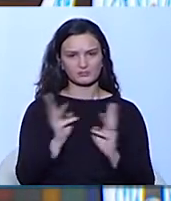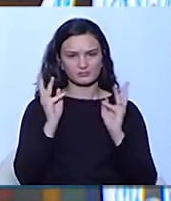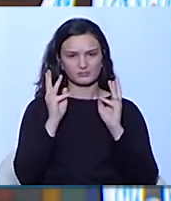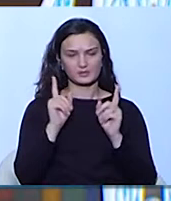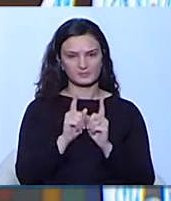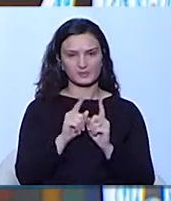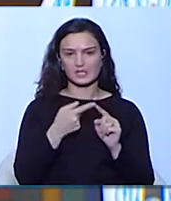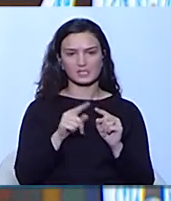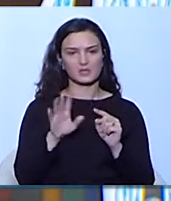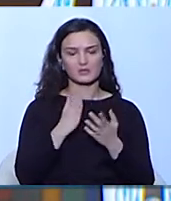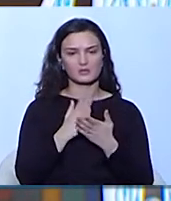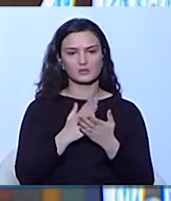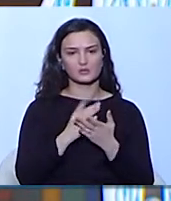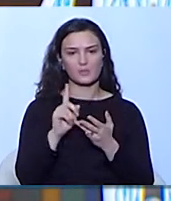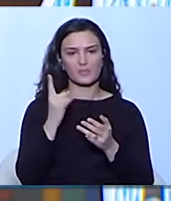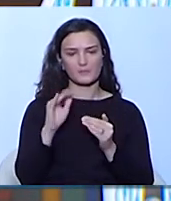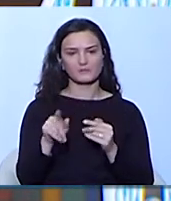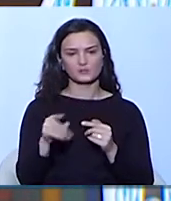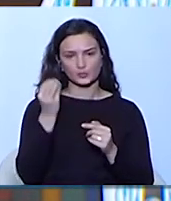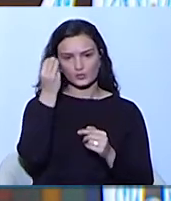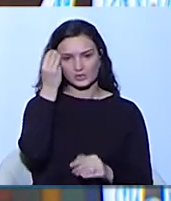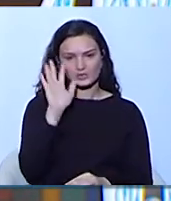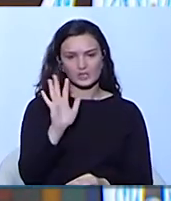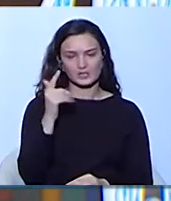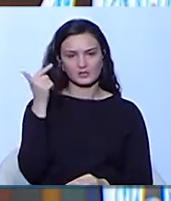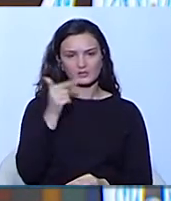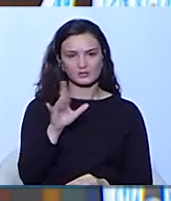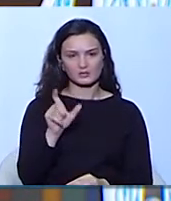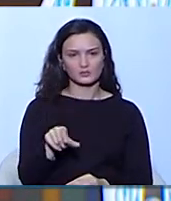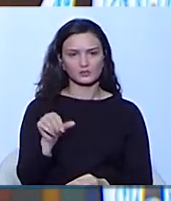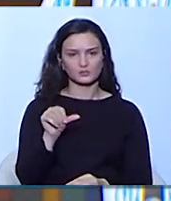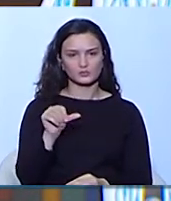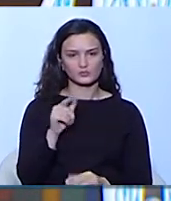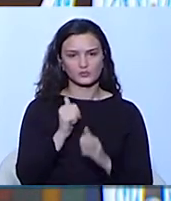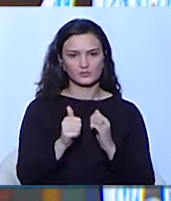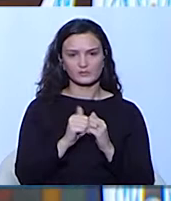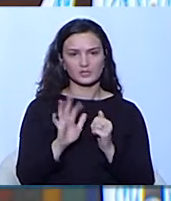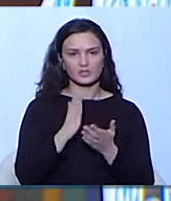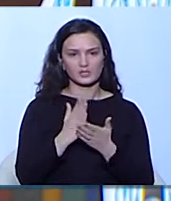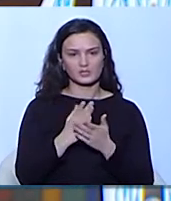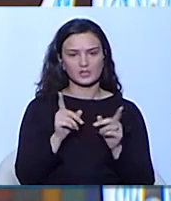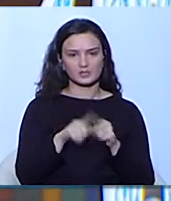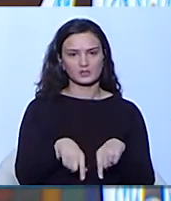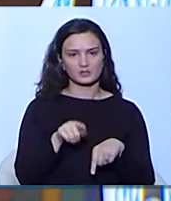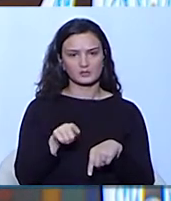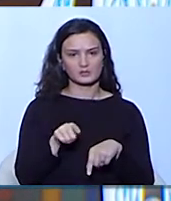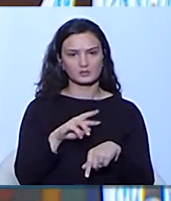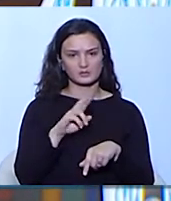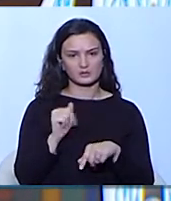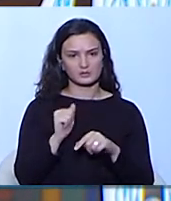აფეთქებებით, არ არის იმის ნიშანი, რომ ბავშვი არის უზრდელი, უწესრიგებელი, ყოველთვის არ არის.